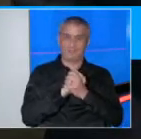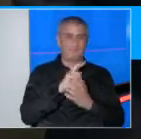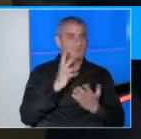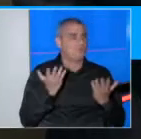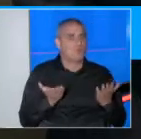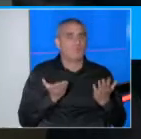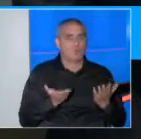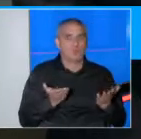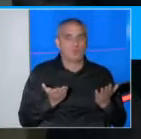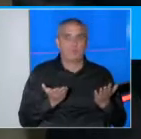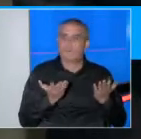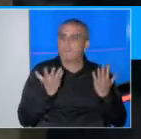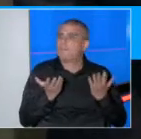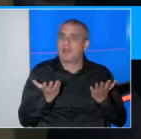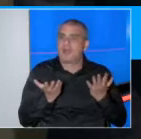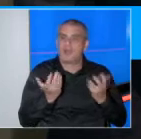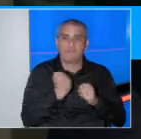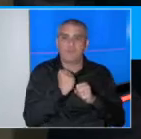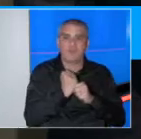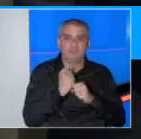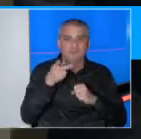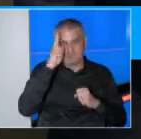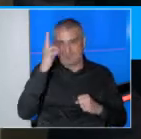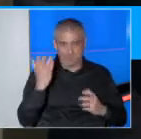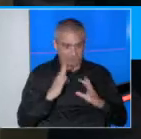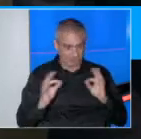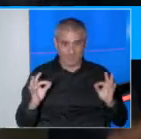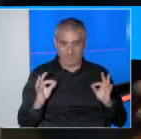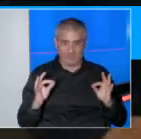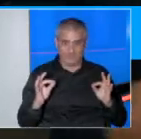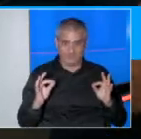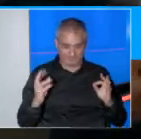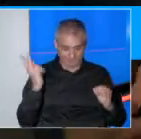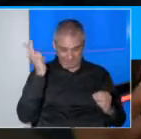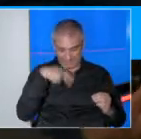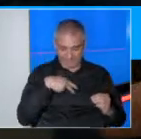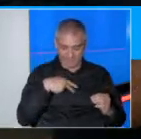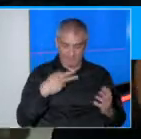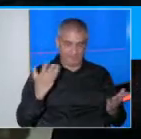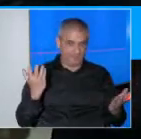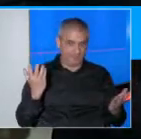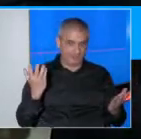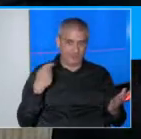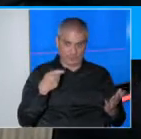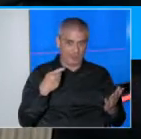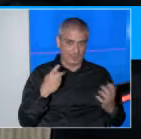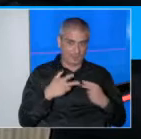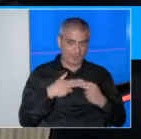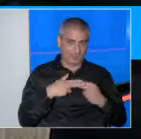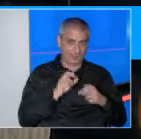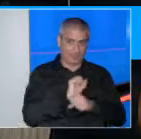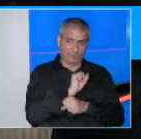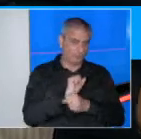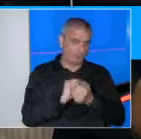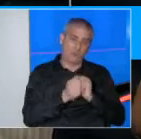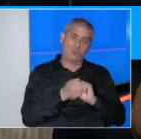נו? שלום למד. מה עושים אצלכם בליכוד? מתחילים להפנים, להבין שאתם בדרך לאופוזיציה,